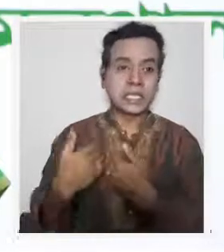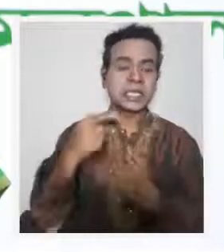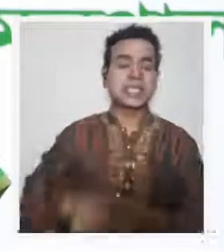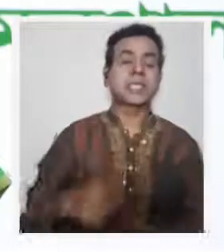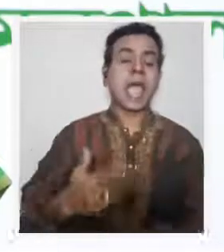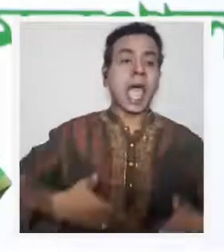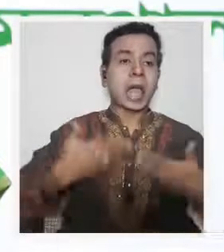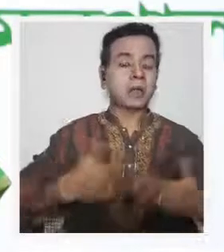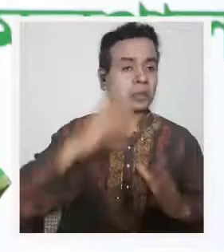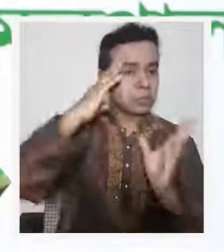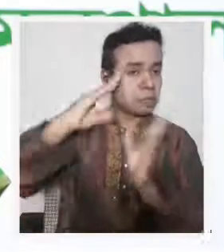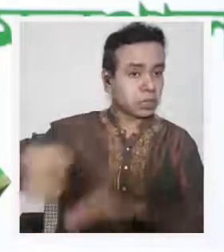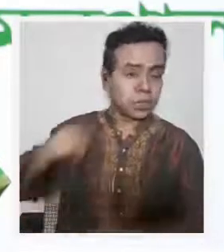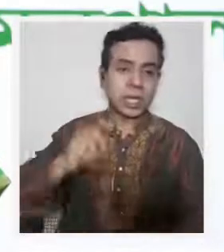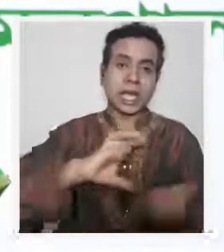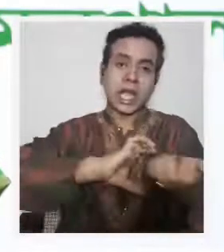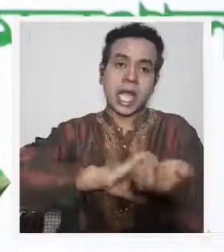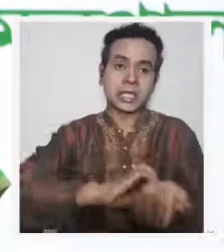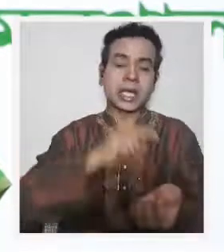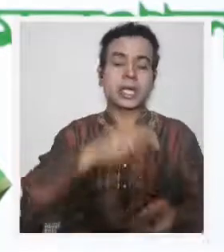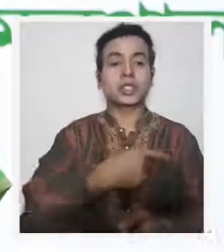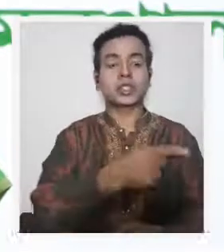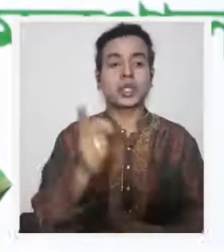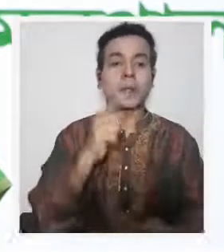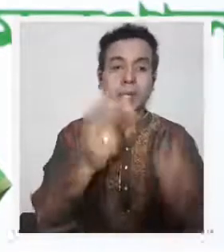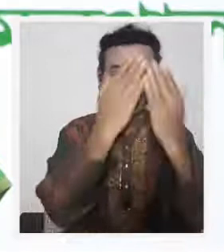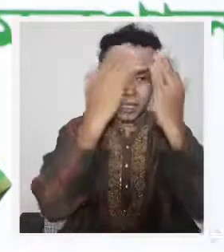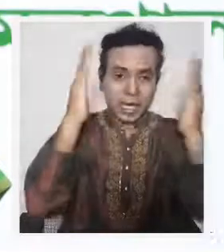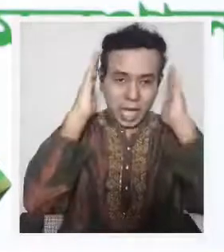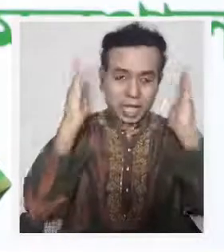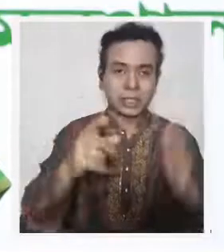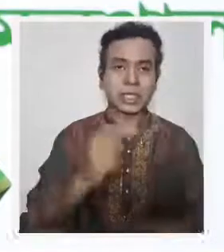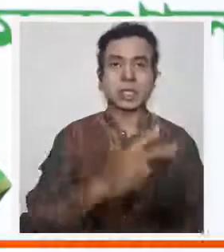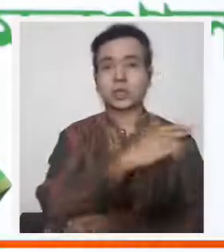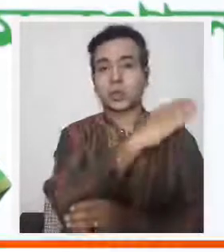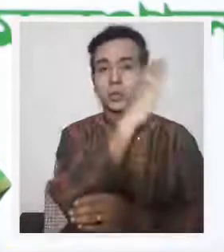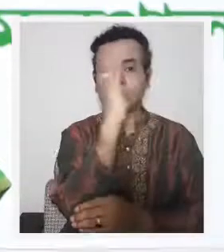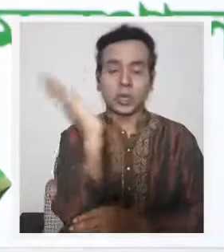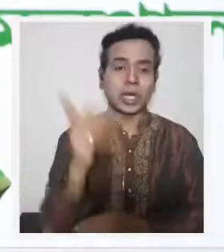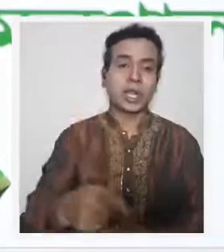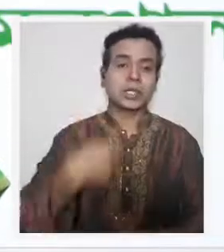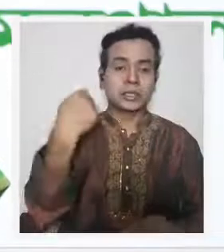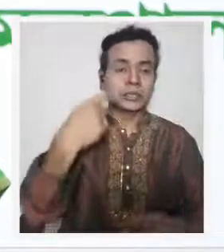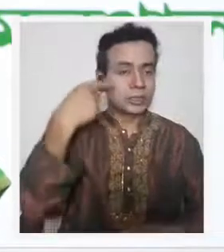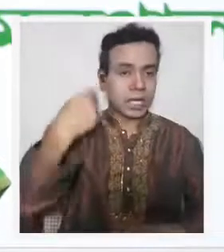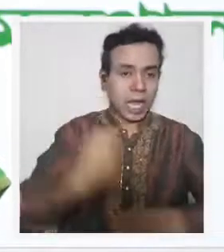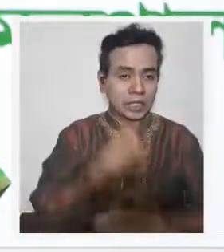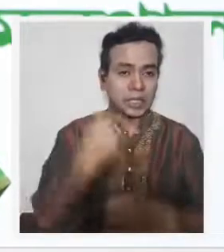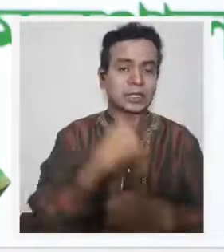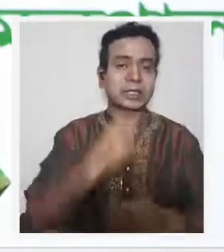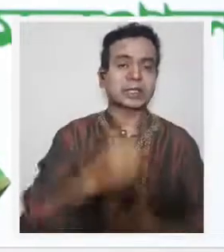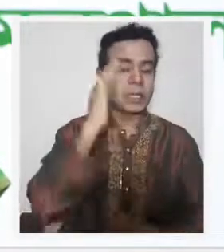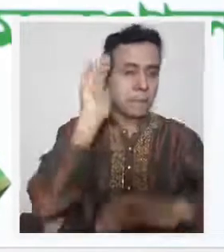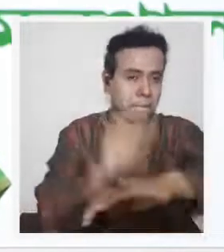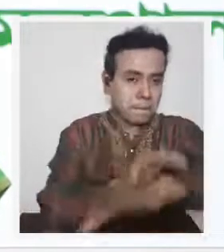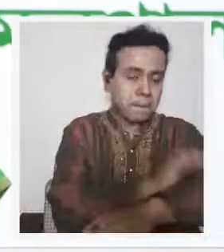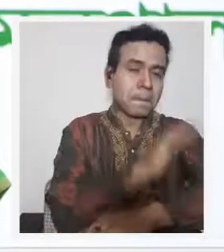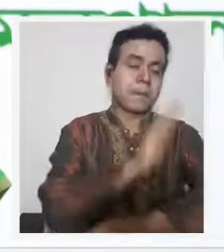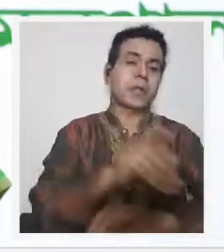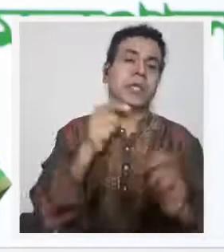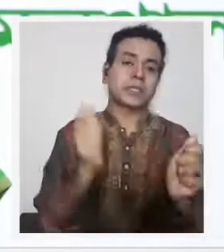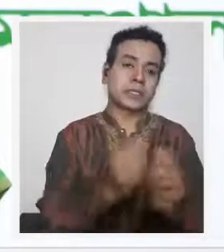হাসপাতালে ঈদ উৎসবের এই দিনেও স্বাস্থ্য অধিদপ্তরের সকল পর্যায়ের কর্মকর্তা ও কর্মীবৃন্দ নিরলসভাবে কাজ